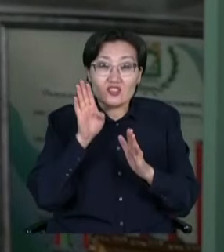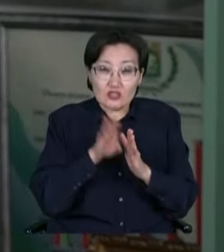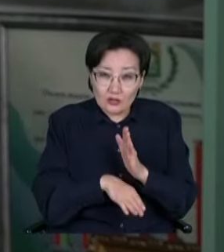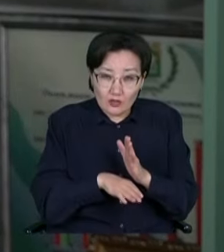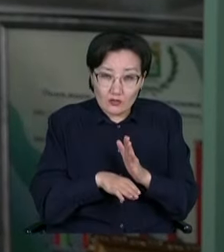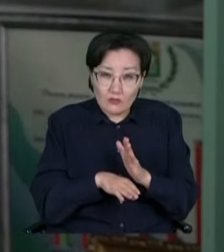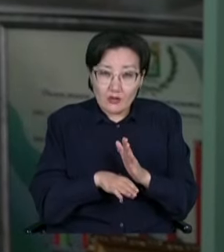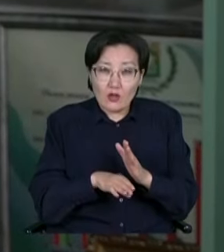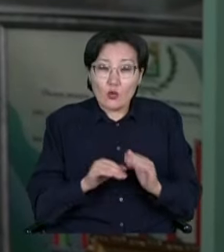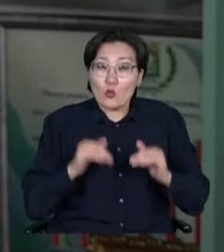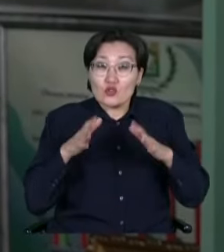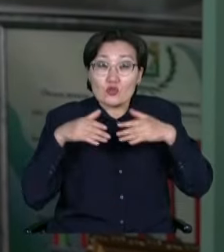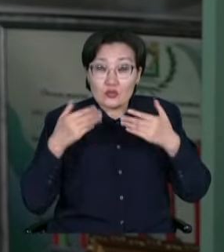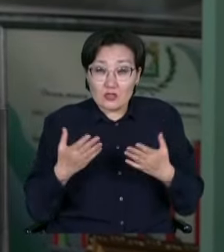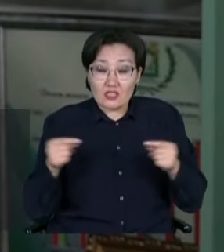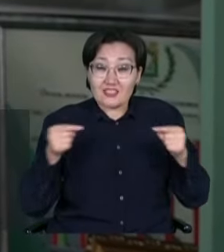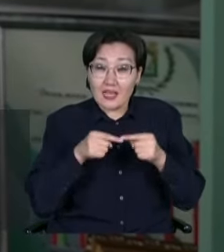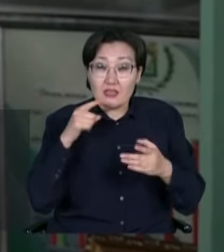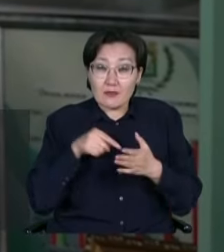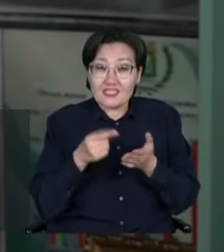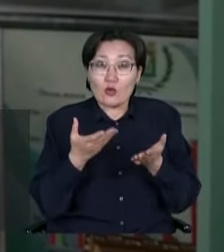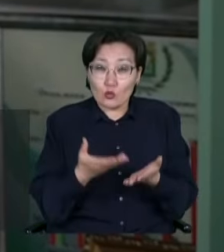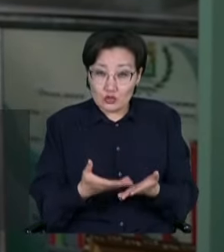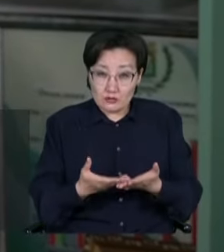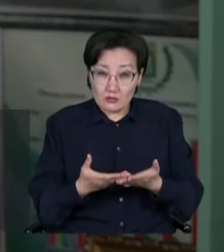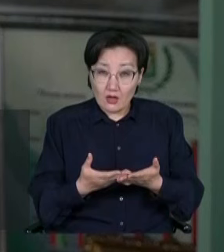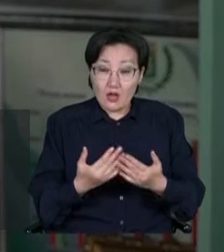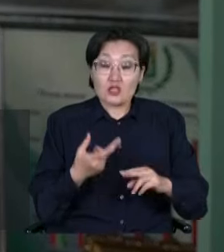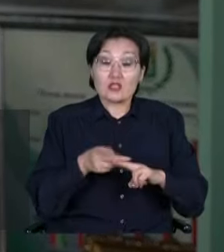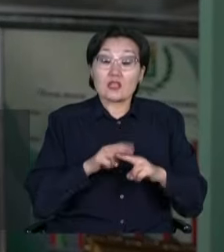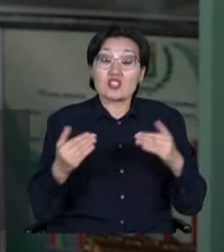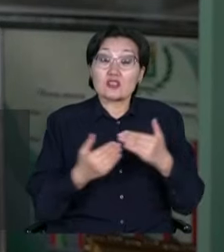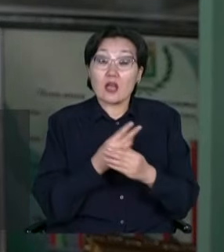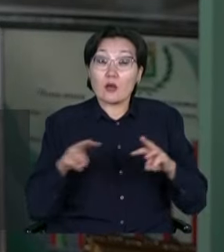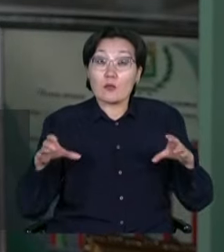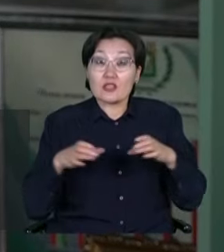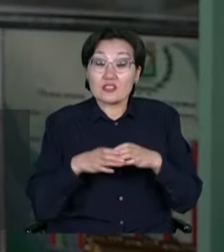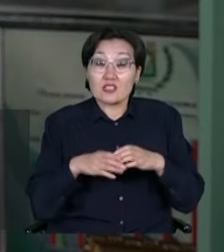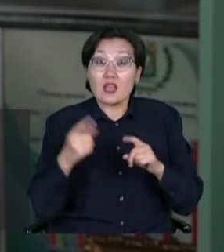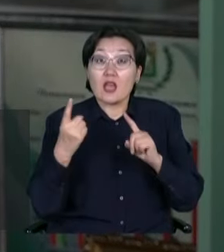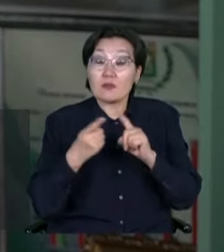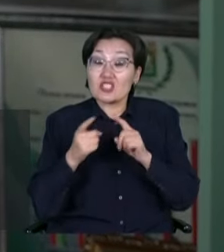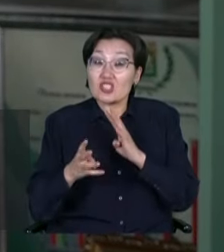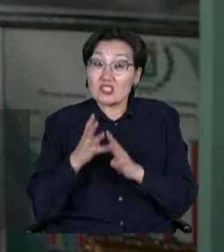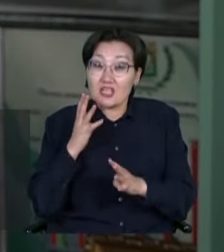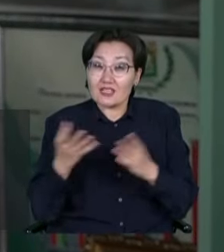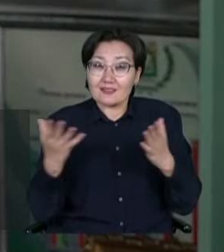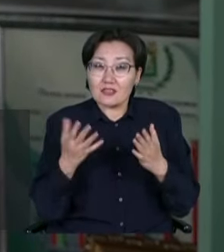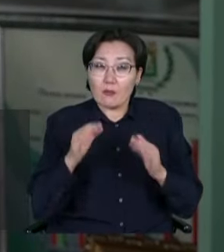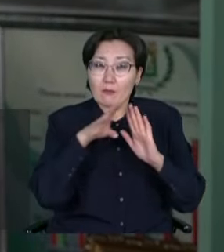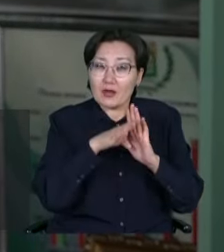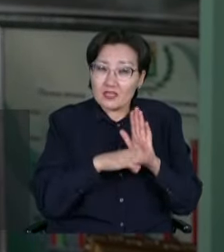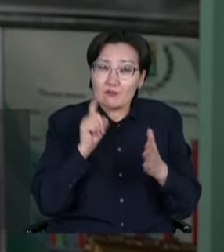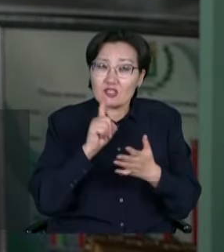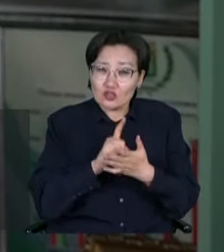өсіп жатқан жоқ. Нақты мәселе осында болып отыр. Сондықтан жаңа үкіметтің алдында ең бірінші кезекте қандай бағдарлама тұру